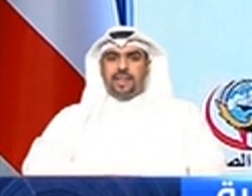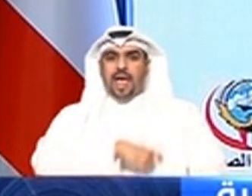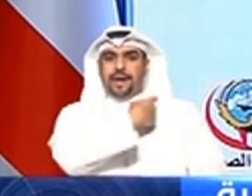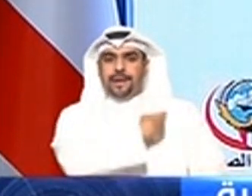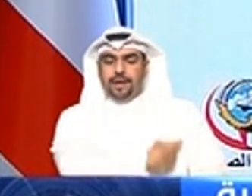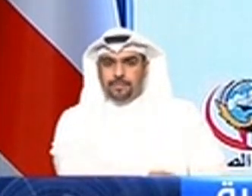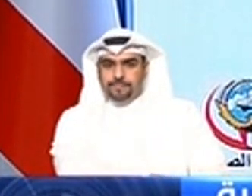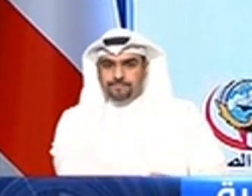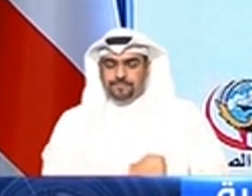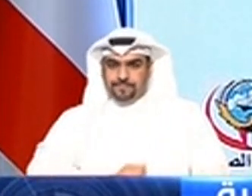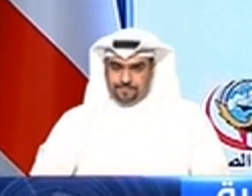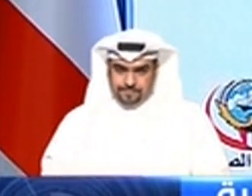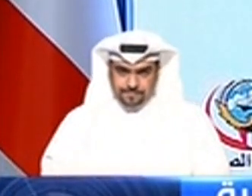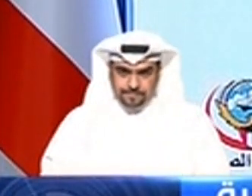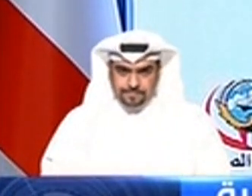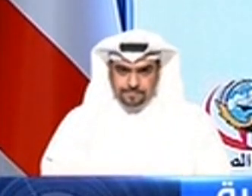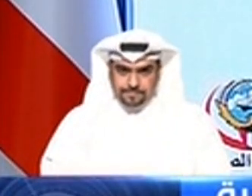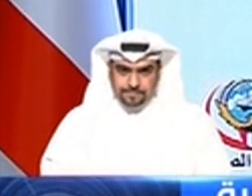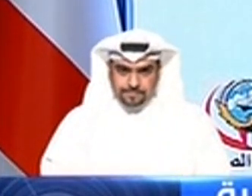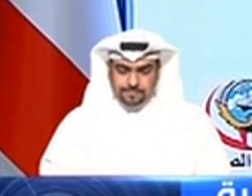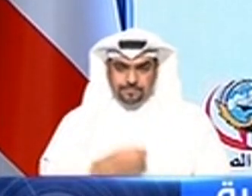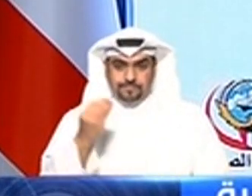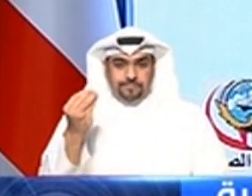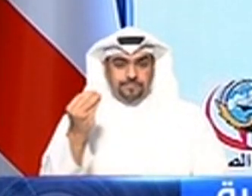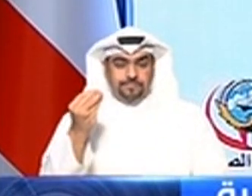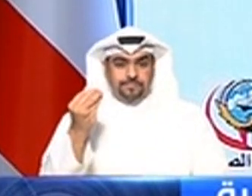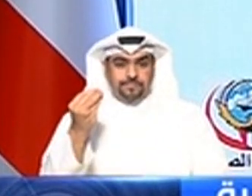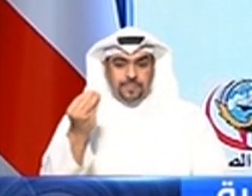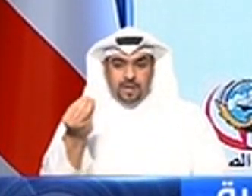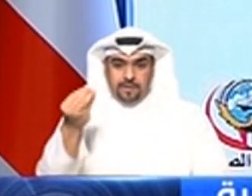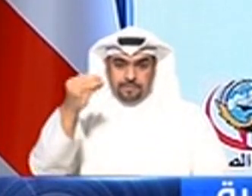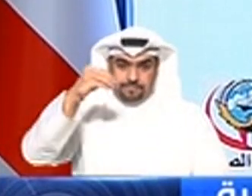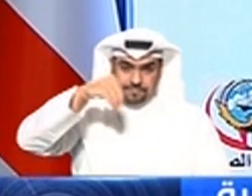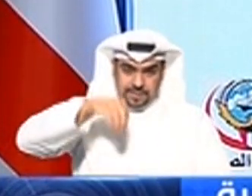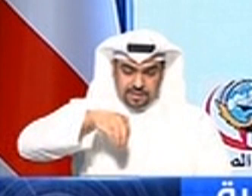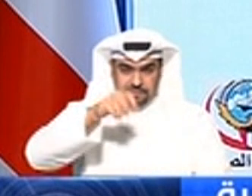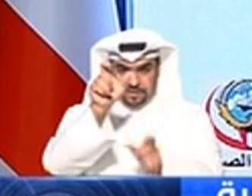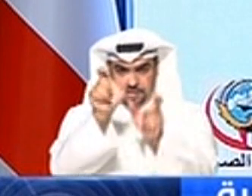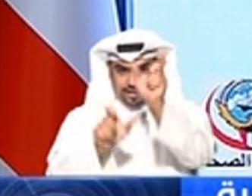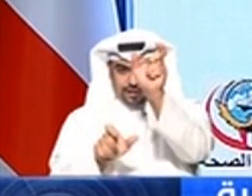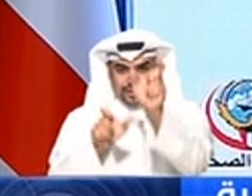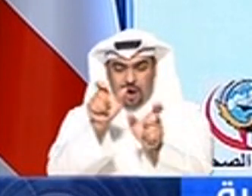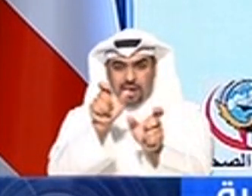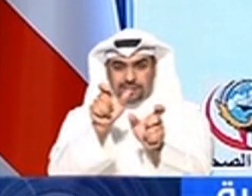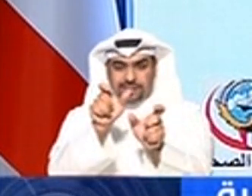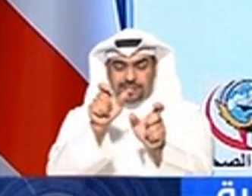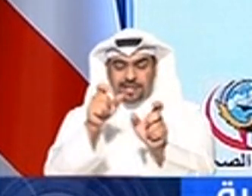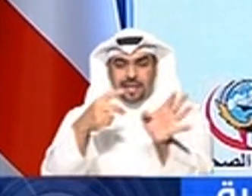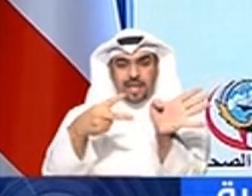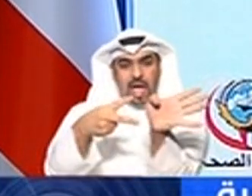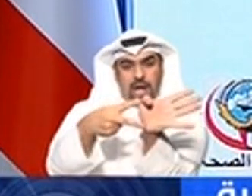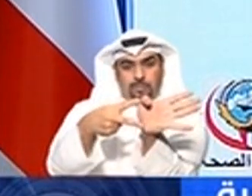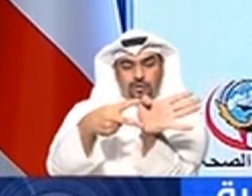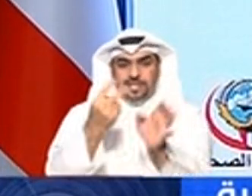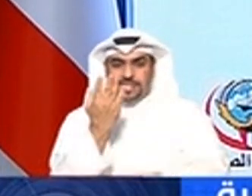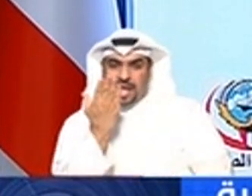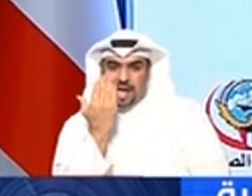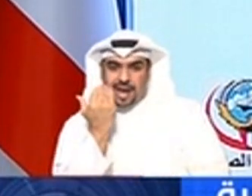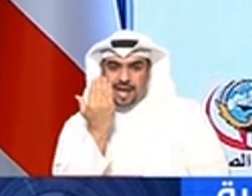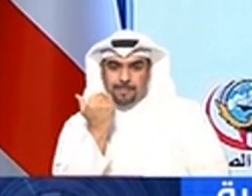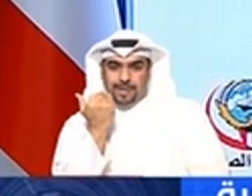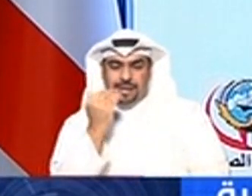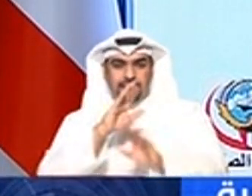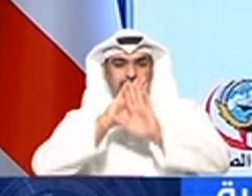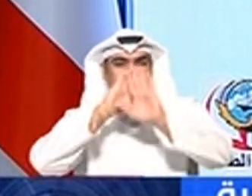بعد إضافة الحالات التي رصدت خلال ال 24 ساعة الماضية أصبح